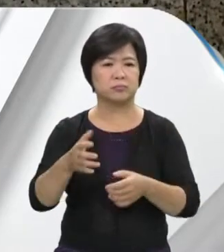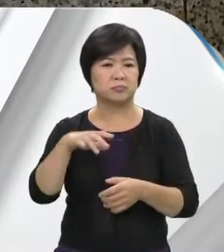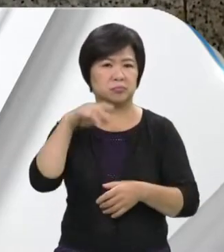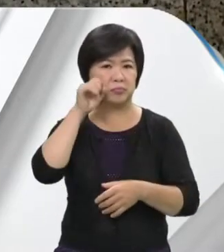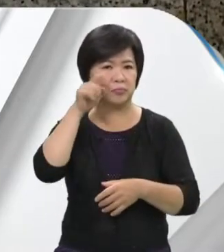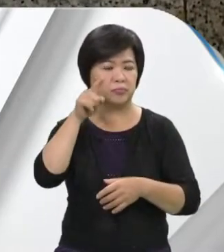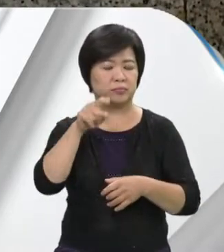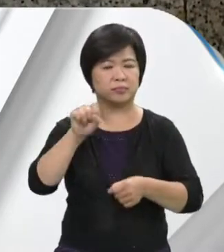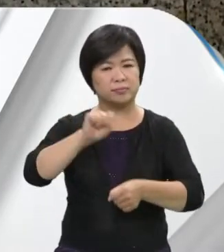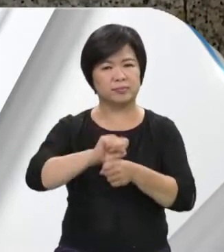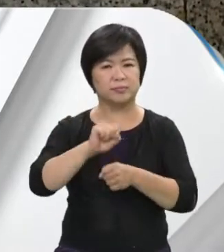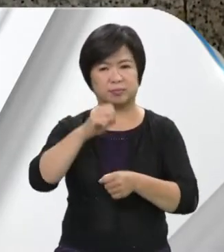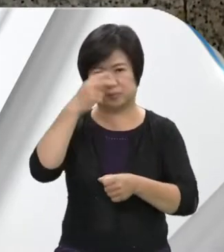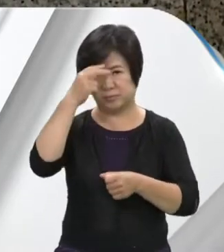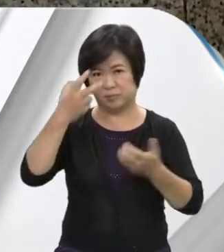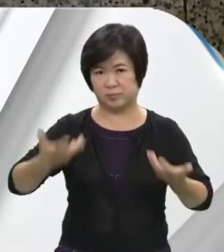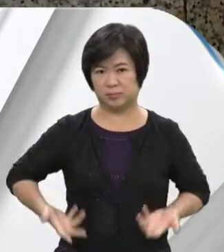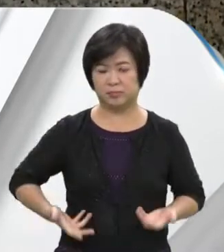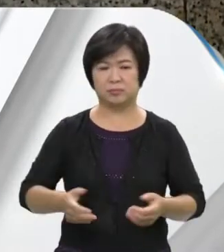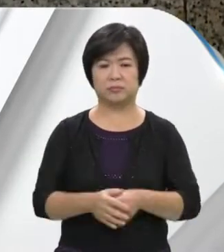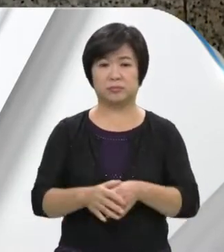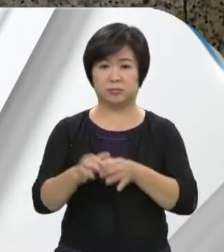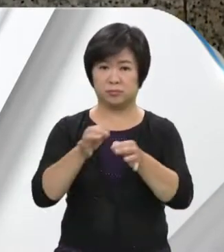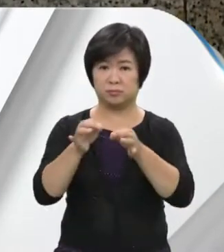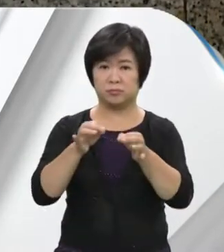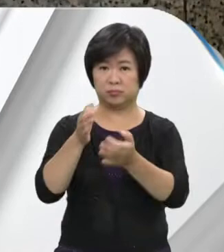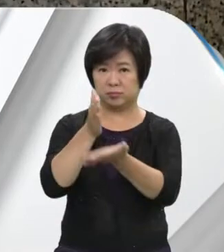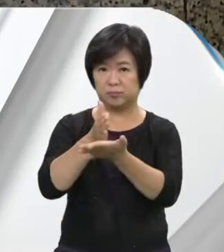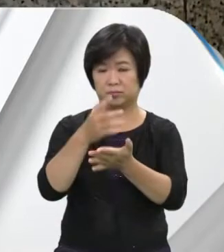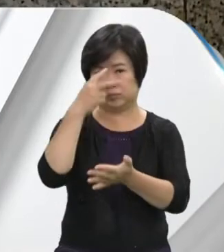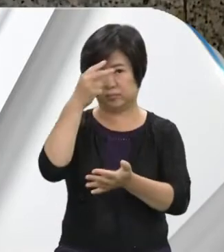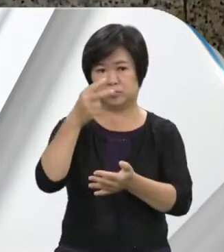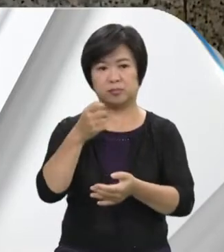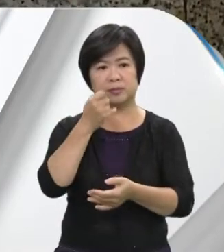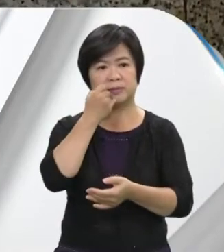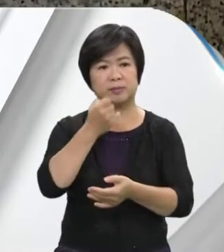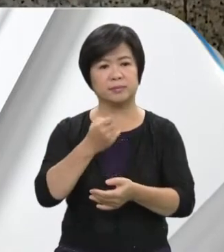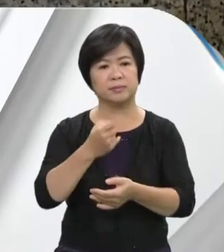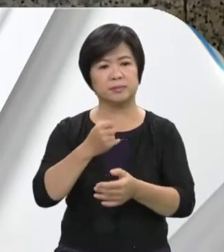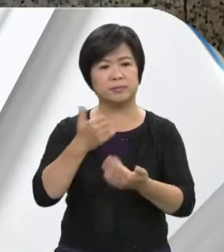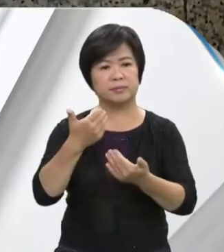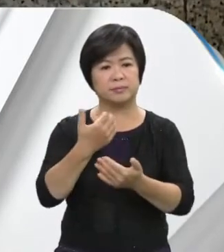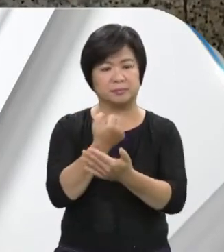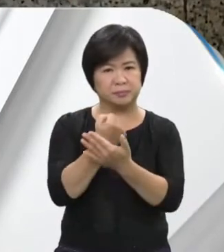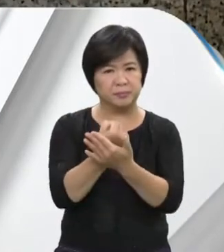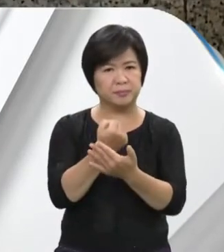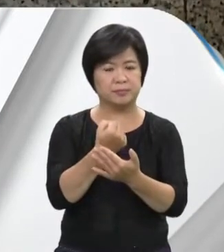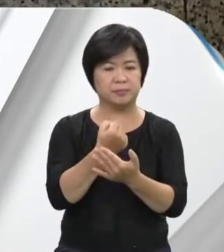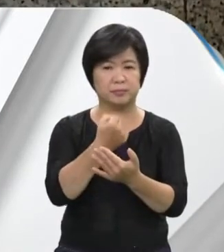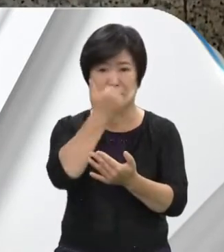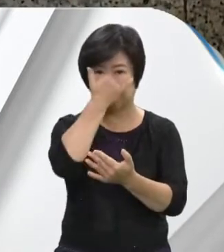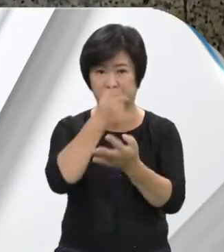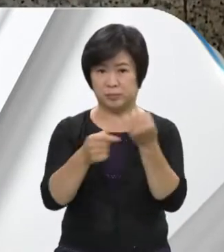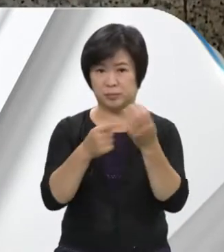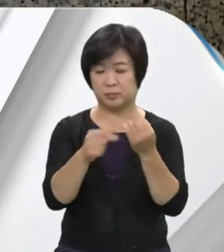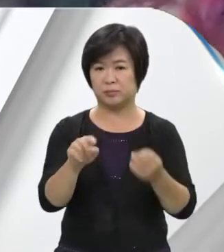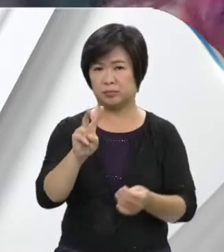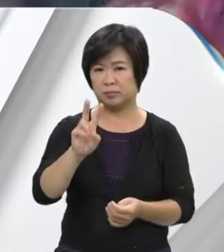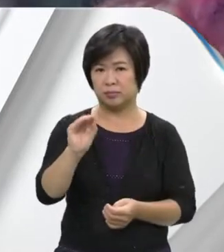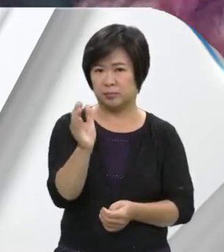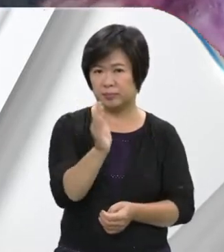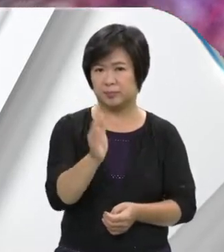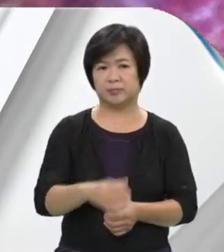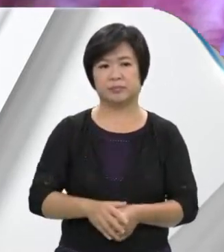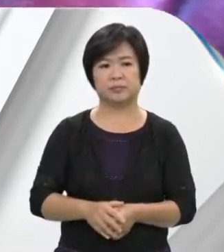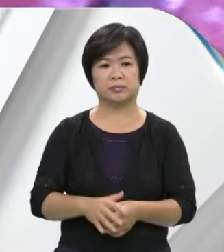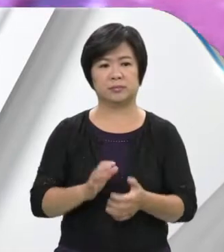市日。那休市日每一个休市日，大概可以减工大概约20000头左右的这个猪源。